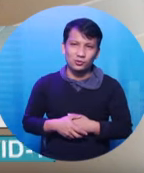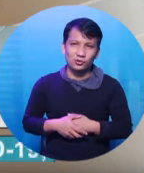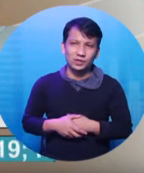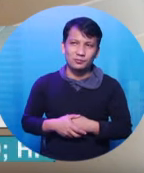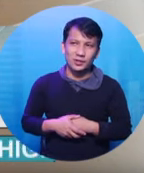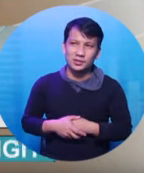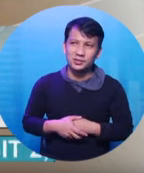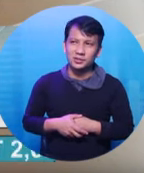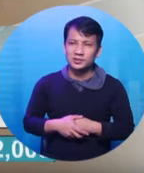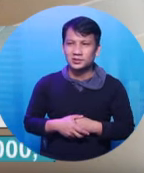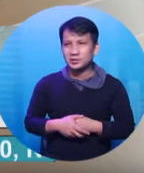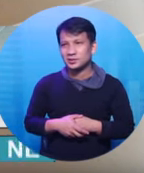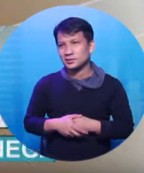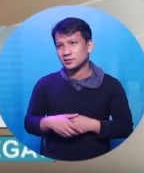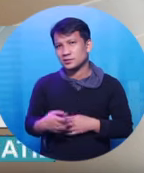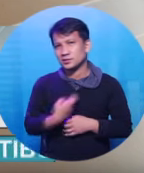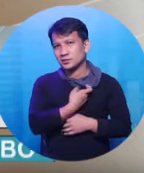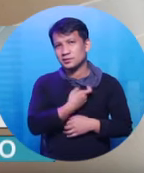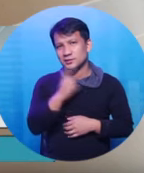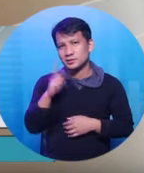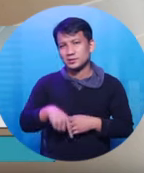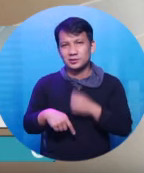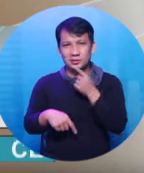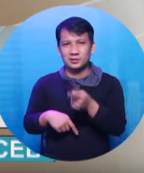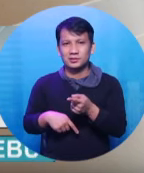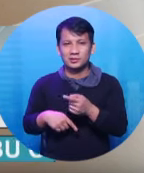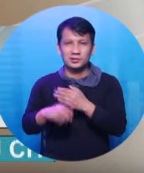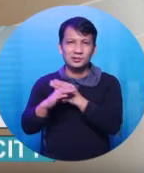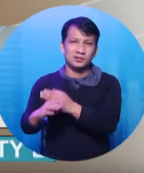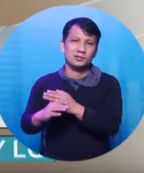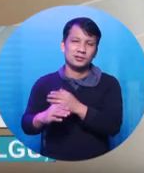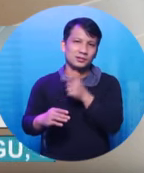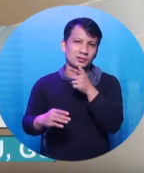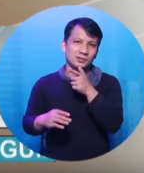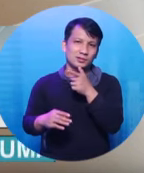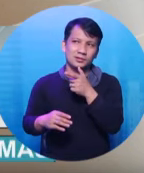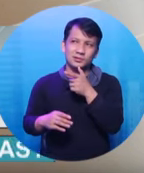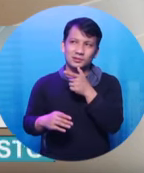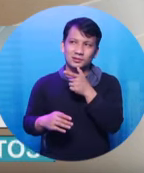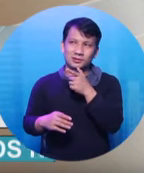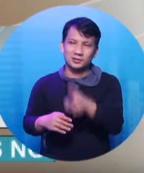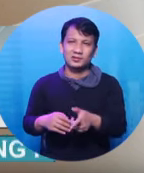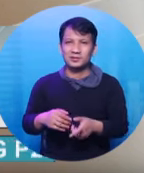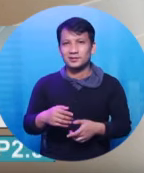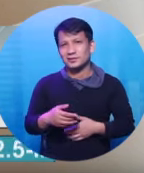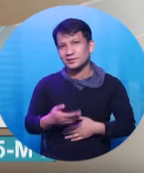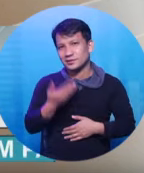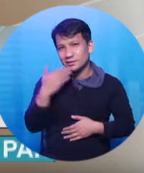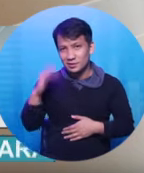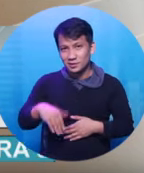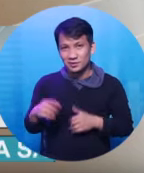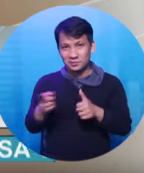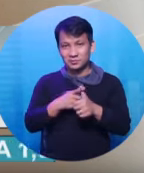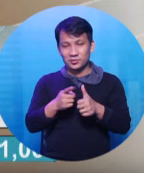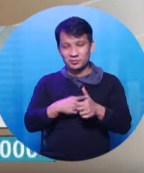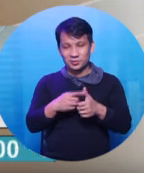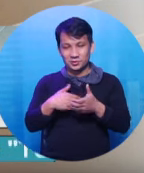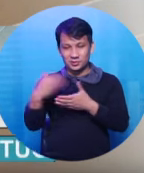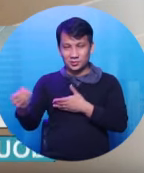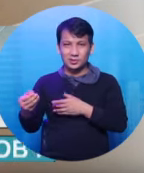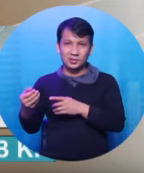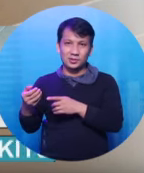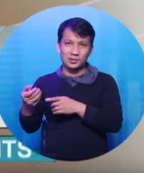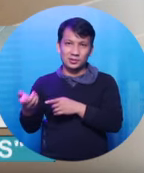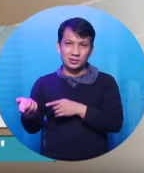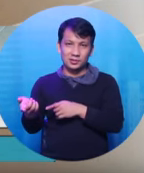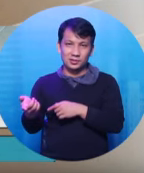Sorry ma'am, I'm sorry to hear that. Kumbaga napakamalas niyo po sa relationship. Nananakit yung una, kaya inilayasan mo, napunta